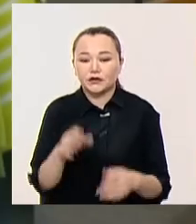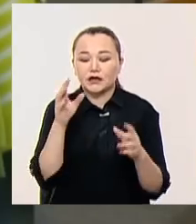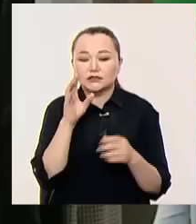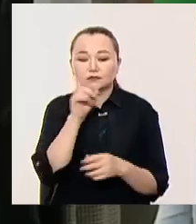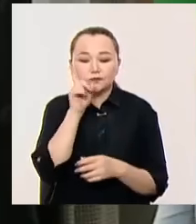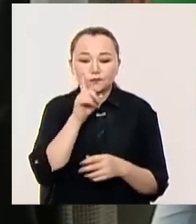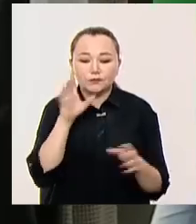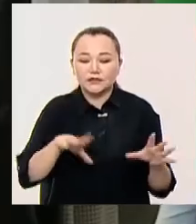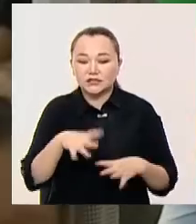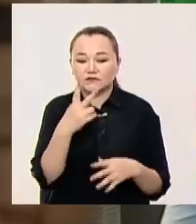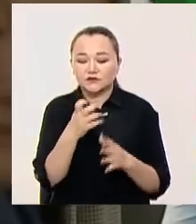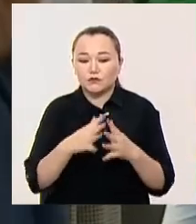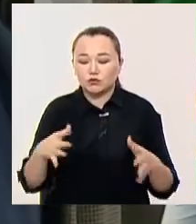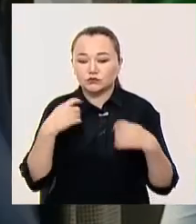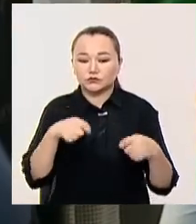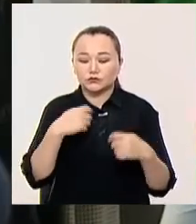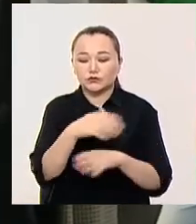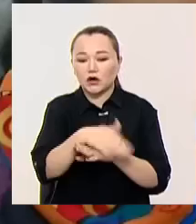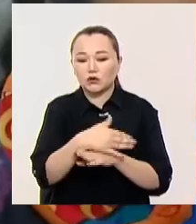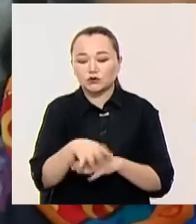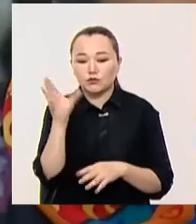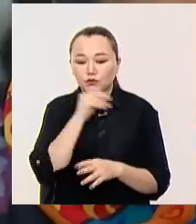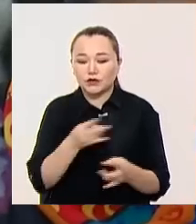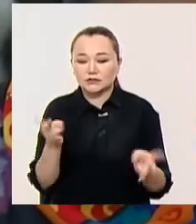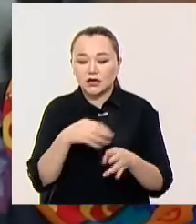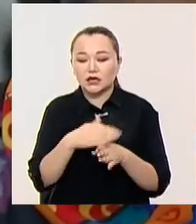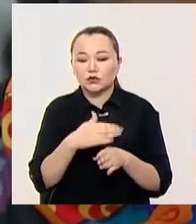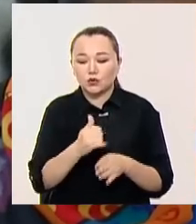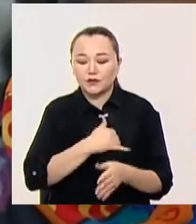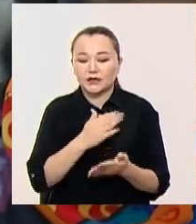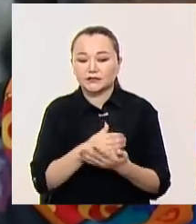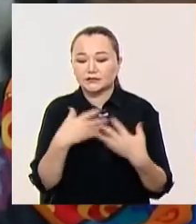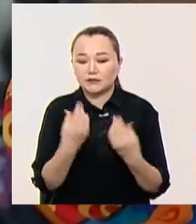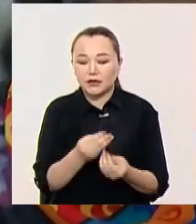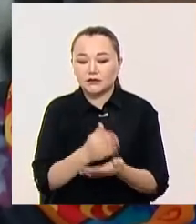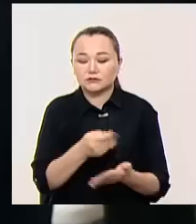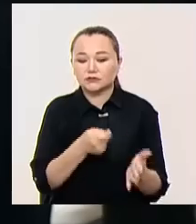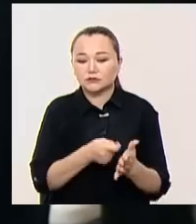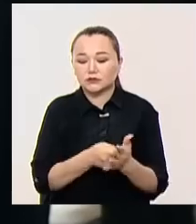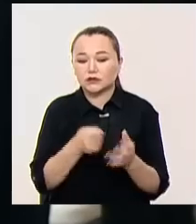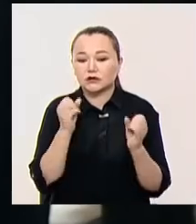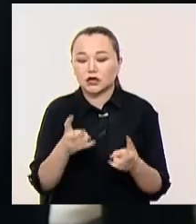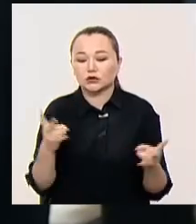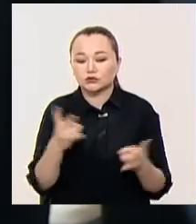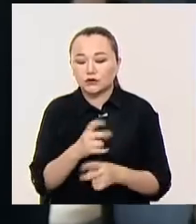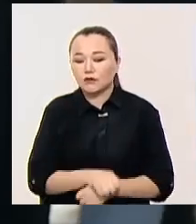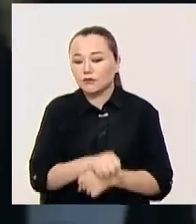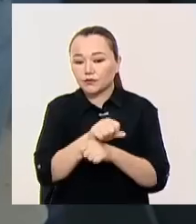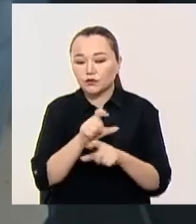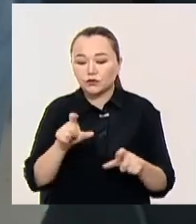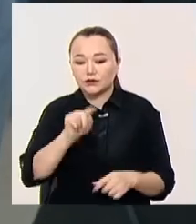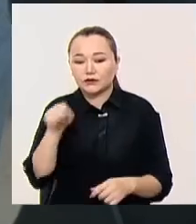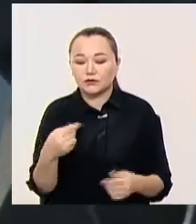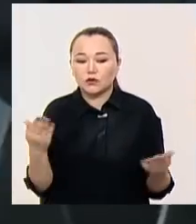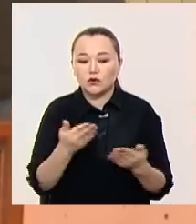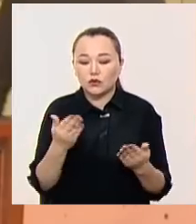Көкбазардын 200-дөн астам саудагери далада калуу мүмкүн бе? Кредитим бар, башка семьям бар, мен сондо оны калай асыравым керек? Ереулге чыккандардын талабы